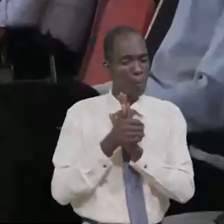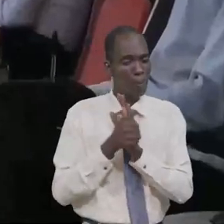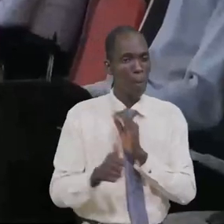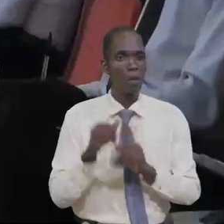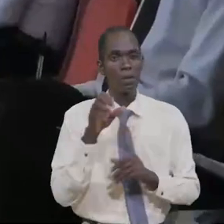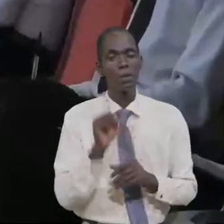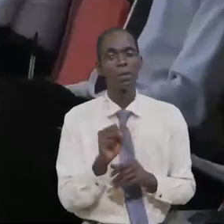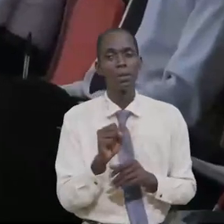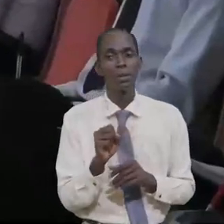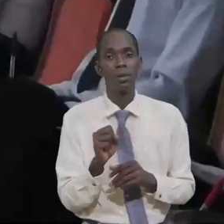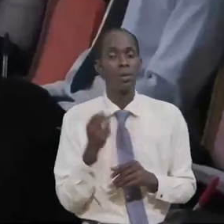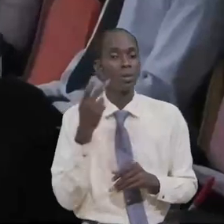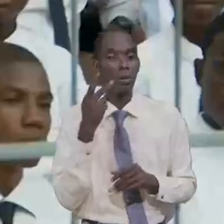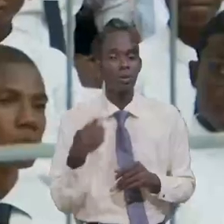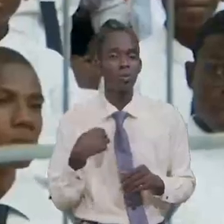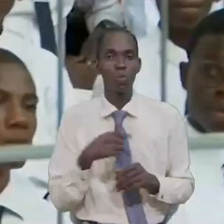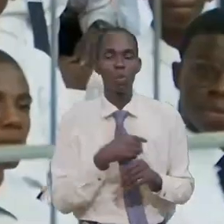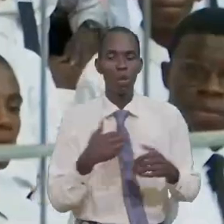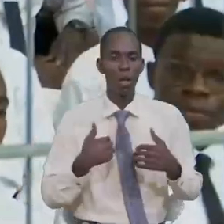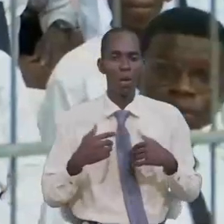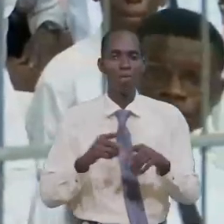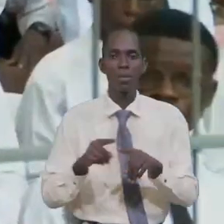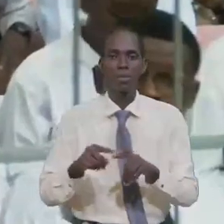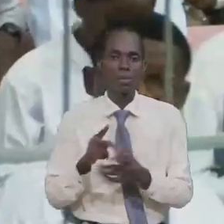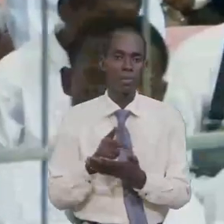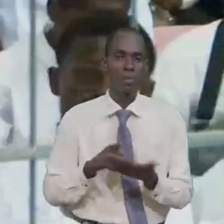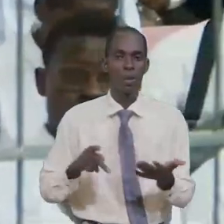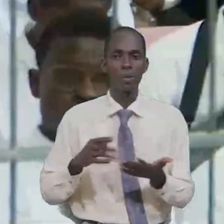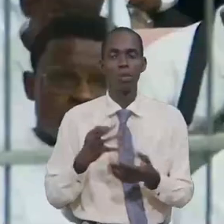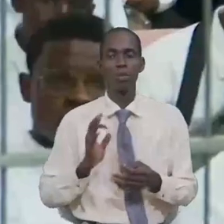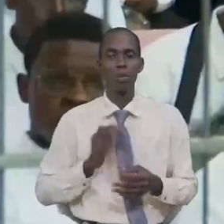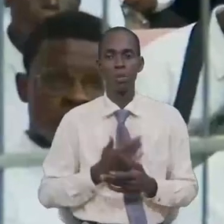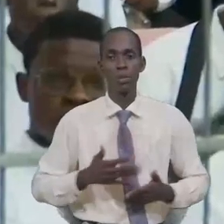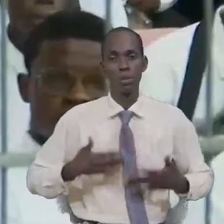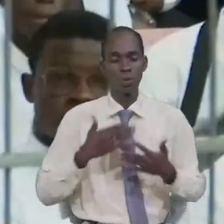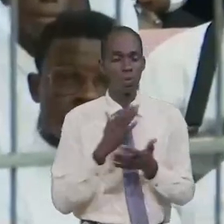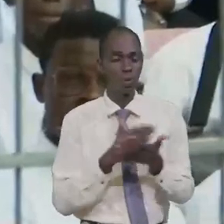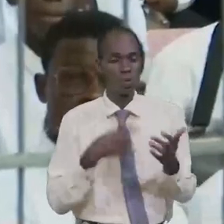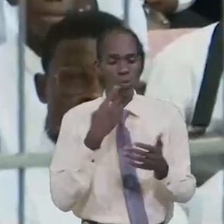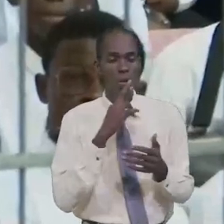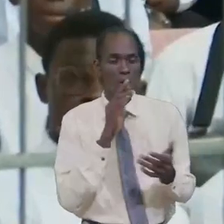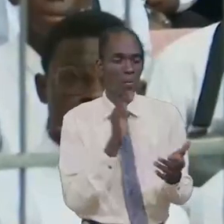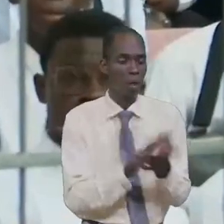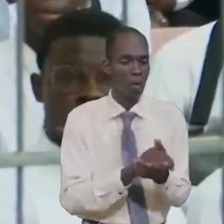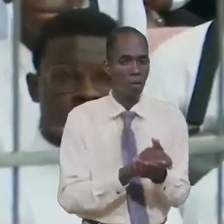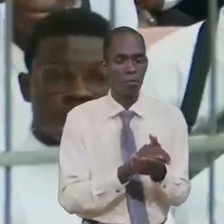nous avons différents partis de nos vies ceux qui sont mariés Marie